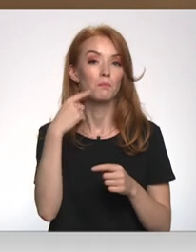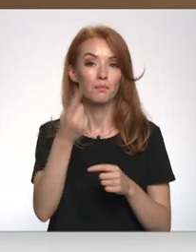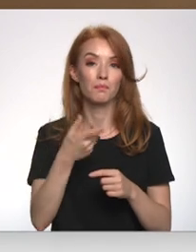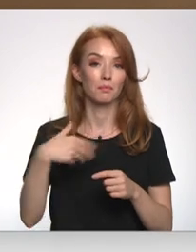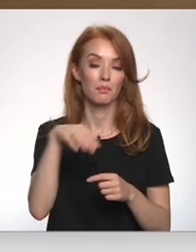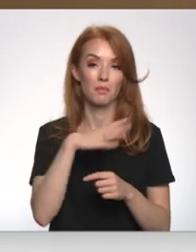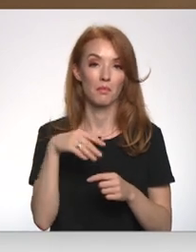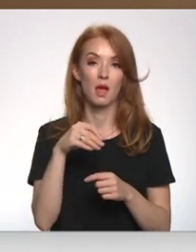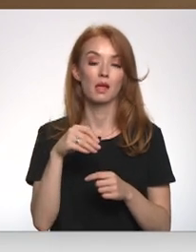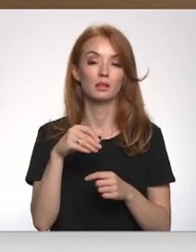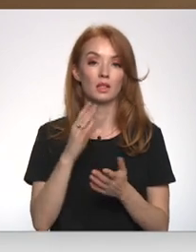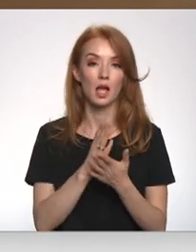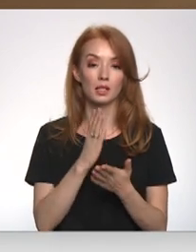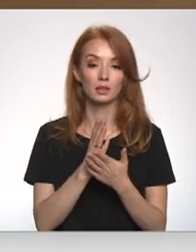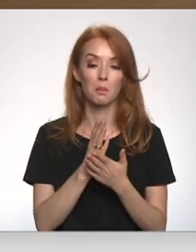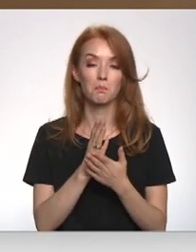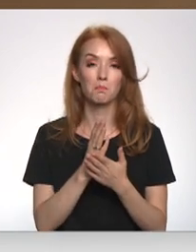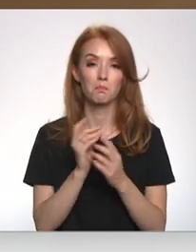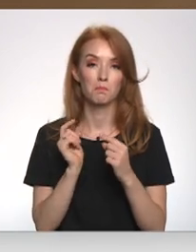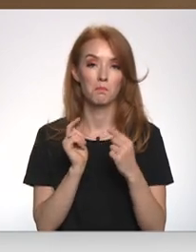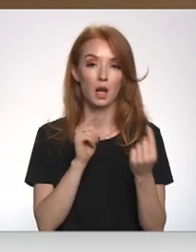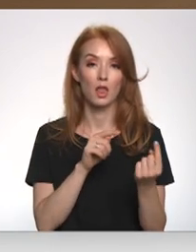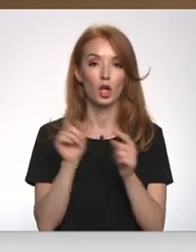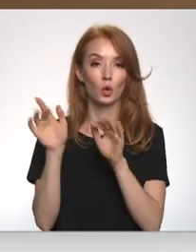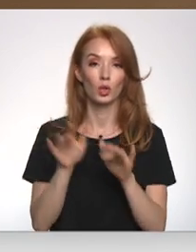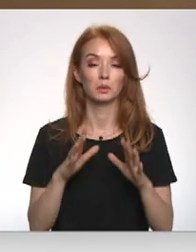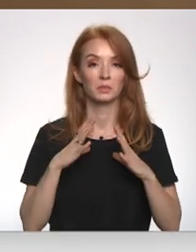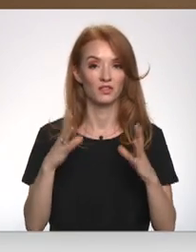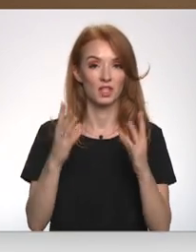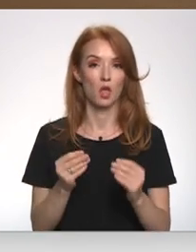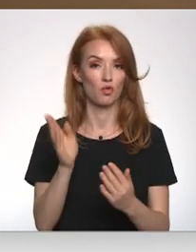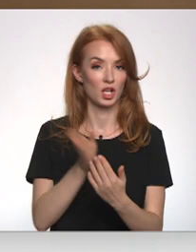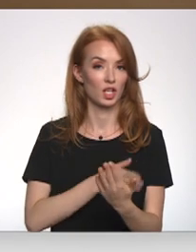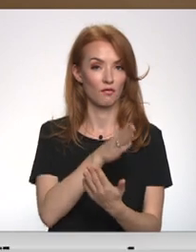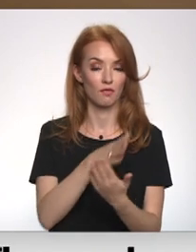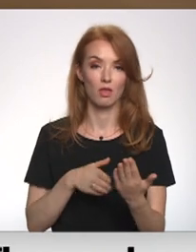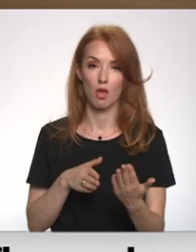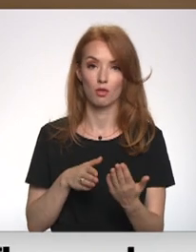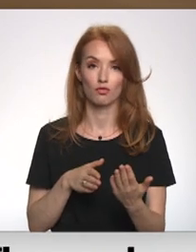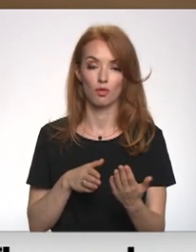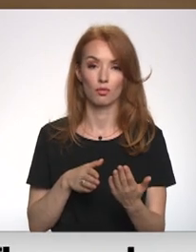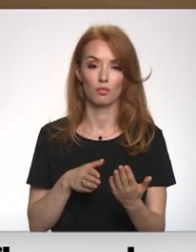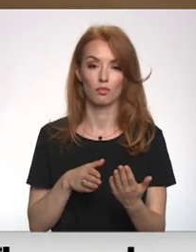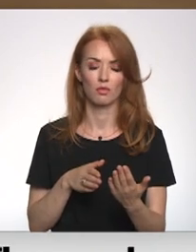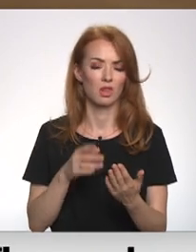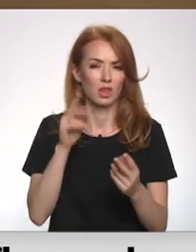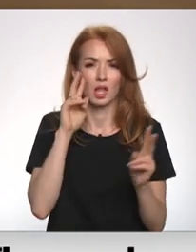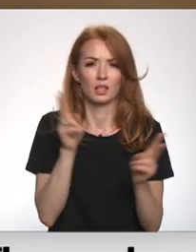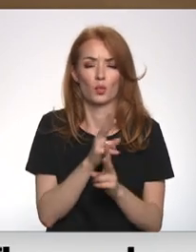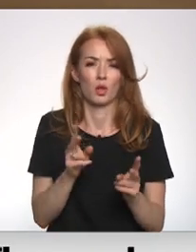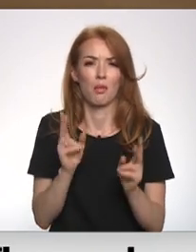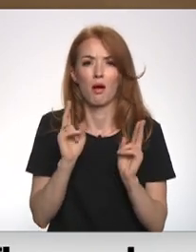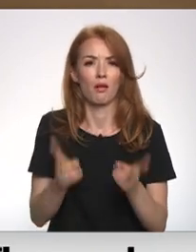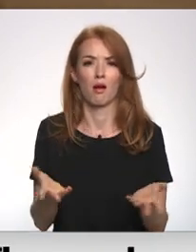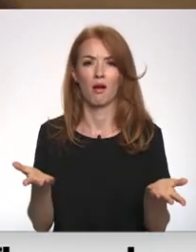rudens brīvlaika tagad likvidēšanu, neiegūstot vēl, nesaprotot, tad kā,